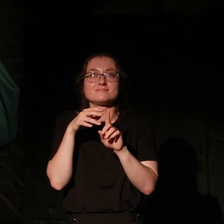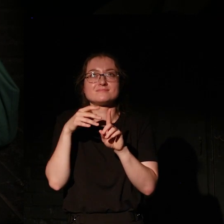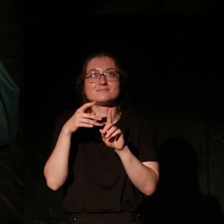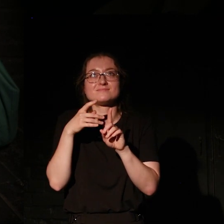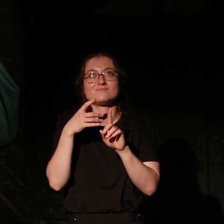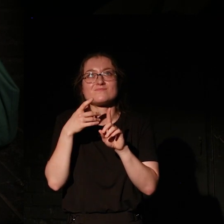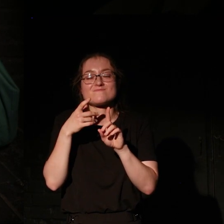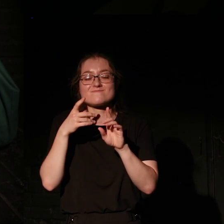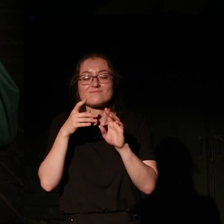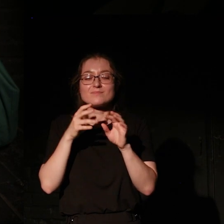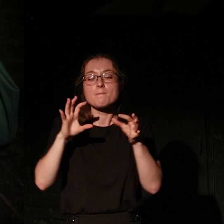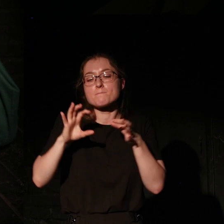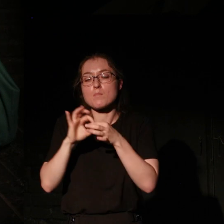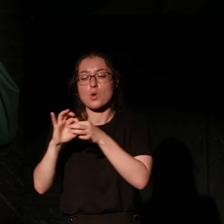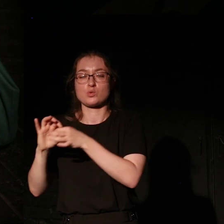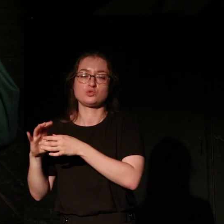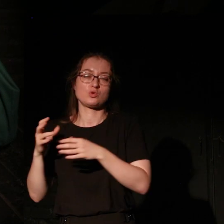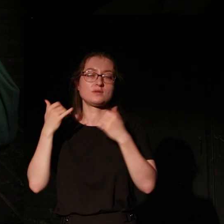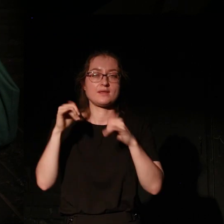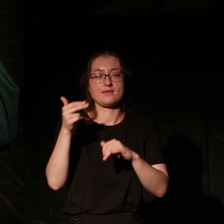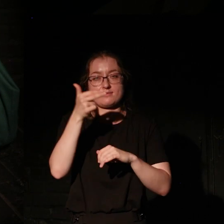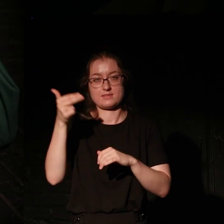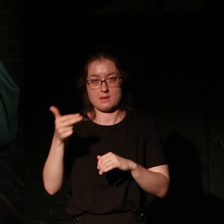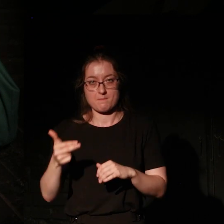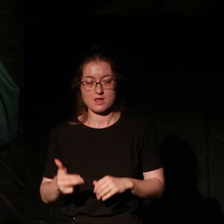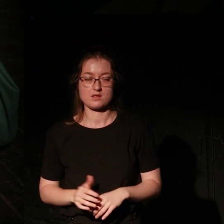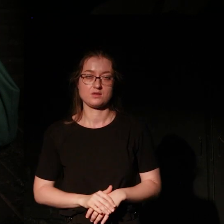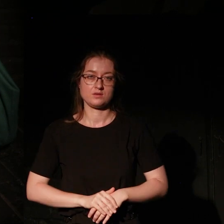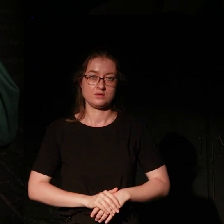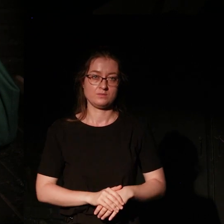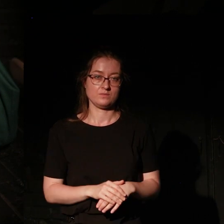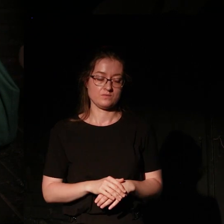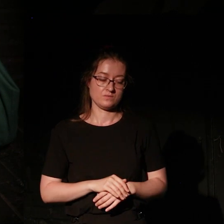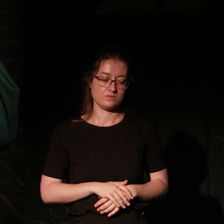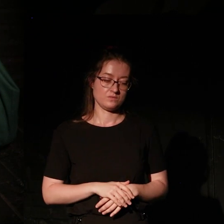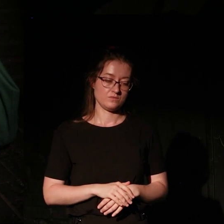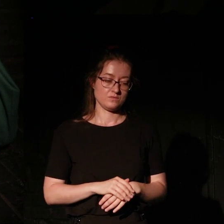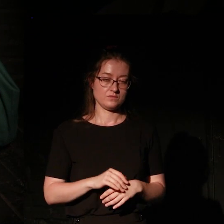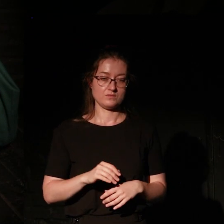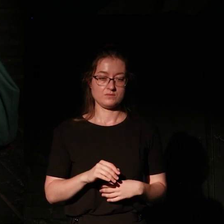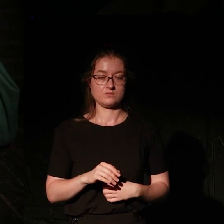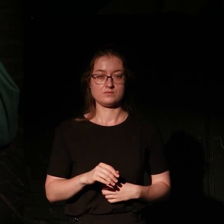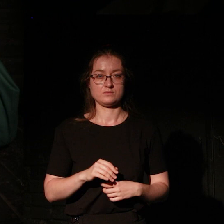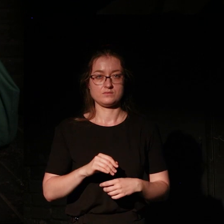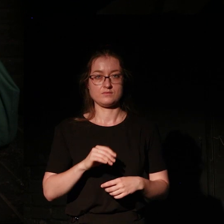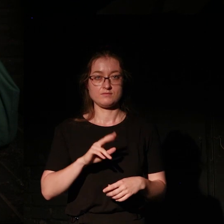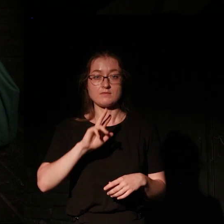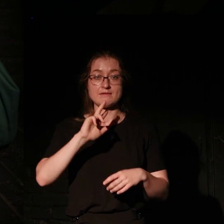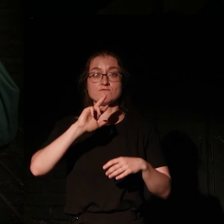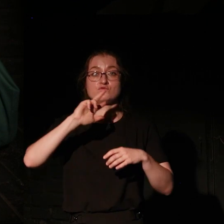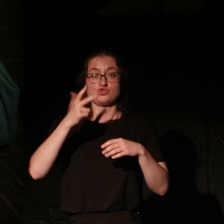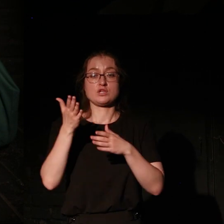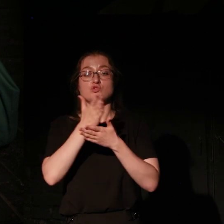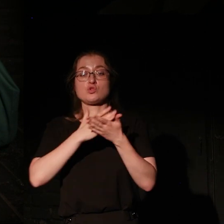zmierzają właśnie do tego, jak wygląda mądrość. Tam w trzecim rozdziale podane są właśnie te